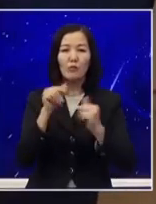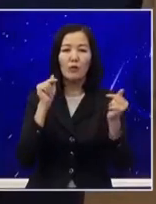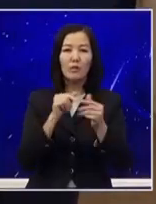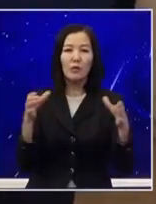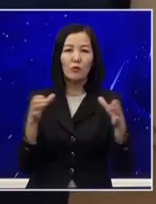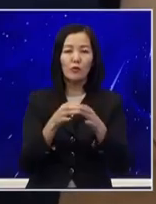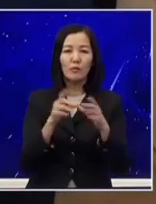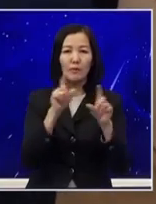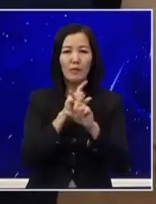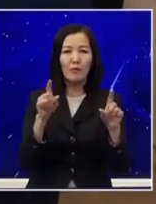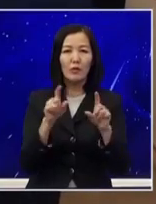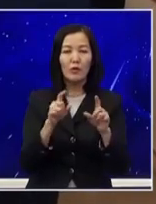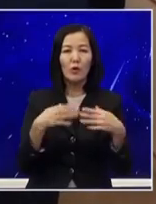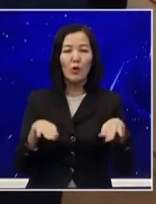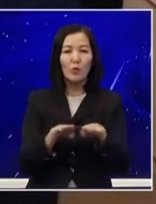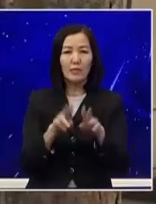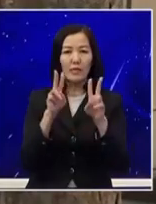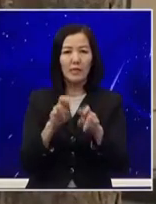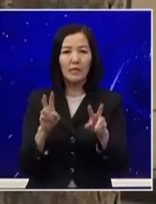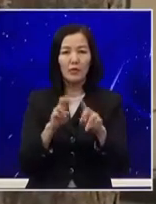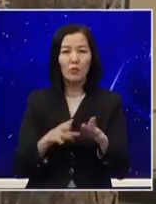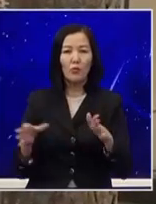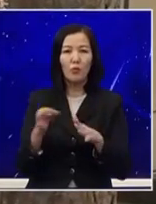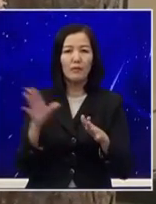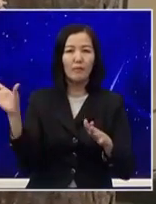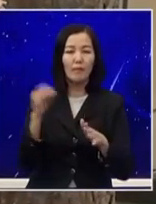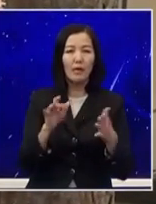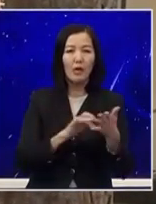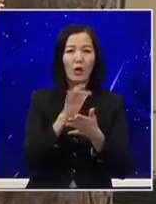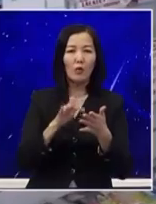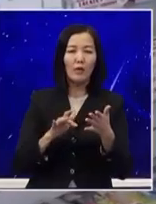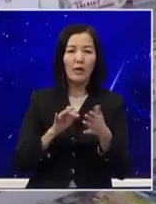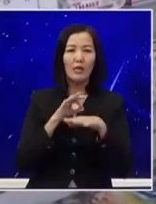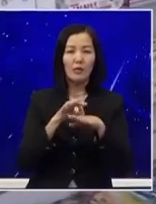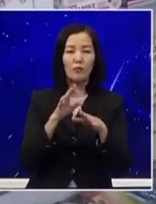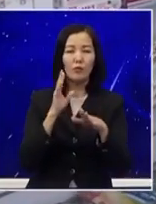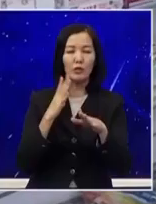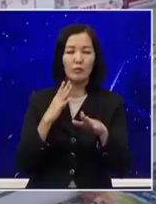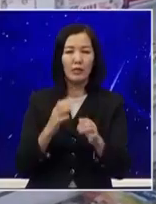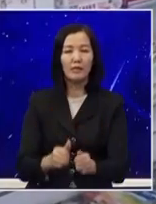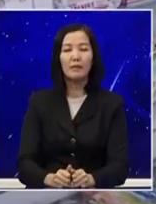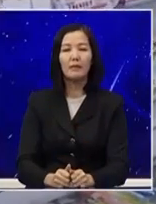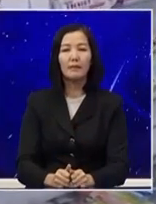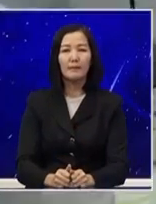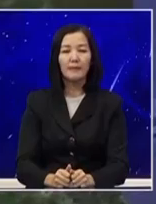жемқорлыққа қарсы күрес мекеме өкілдері осындай тексеруді облыстағы барлық аудан қалаларда өткізіп